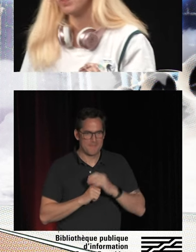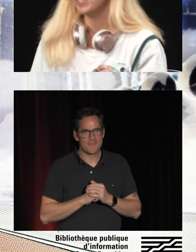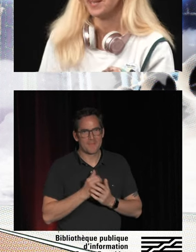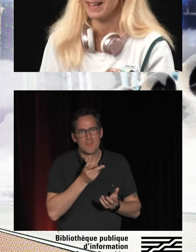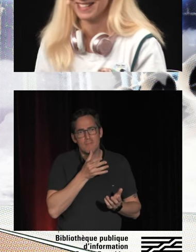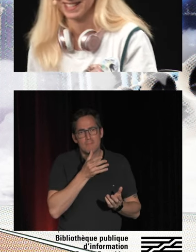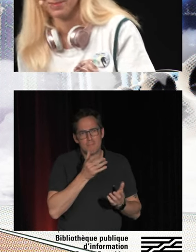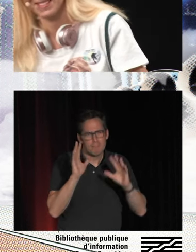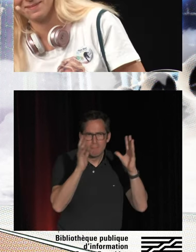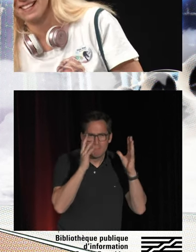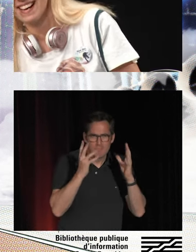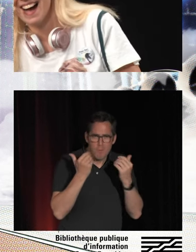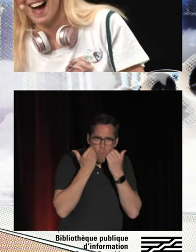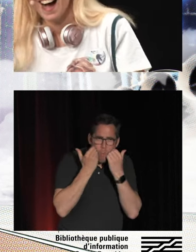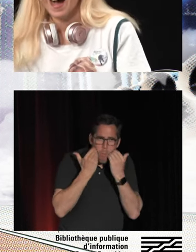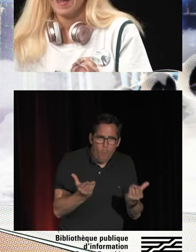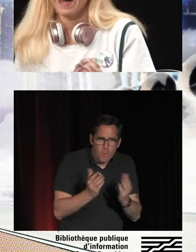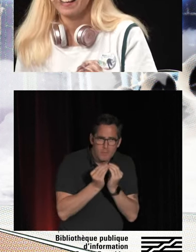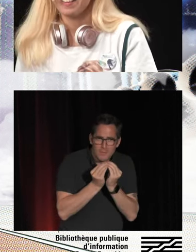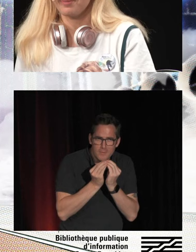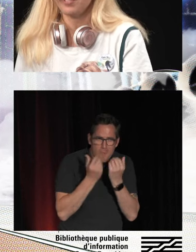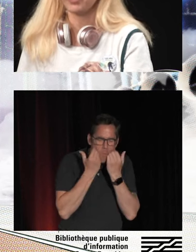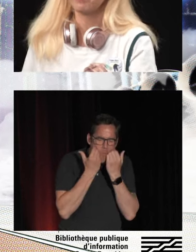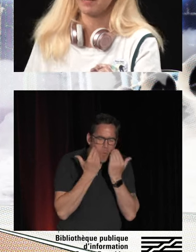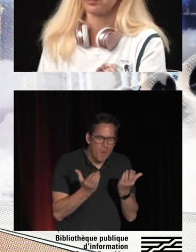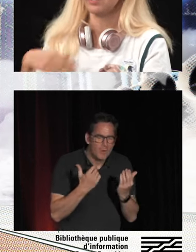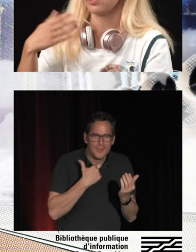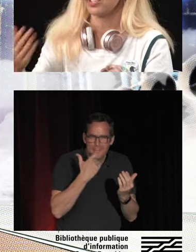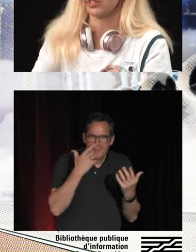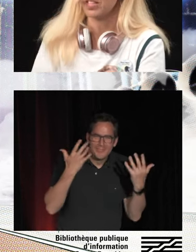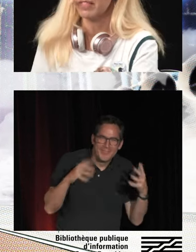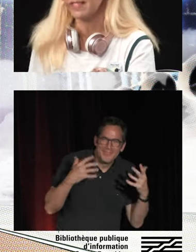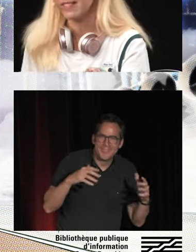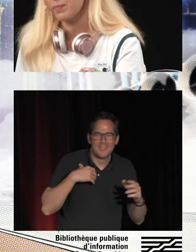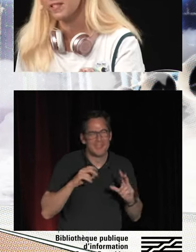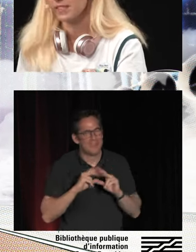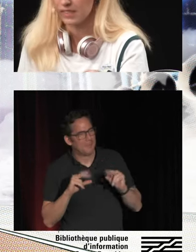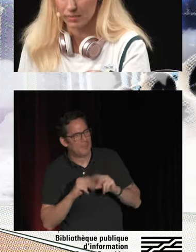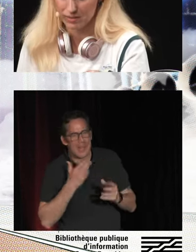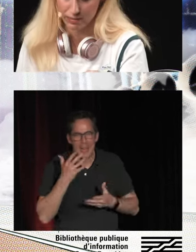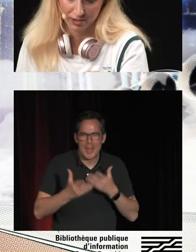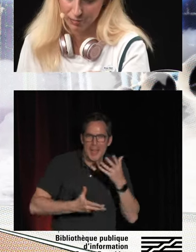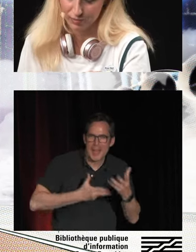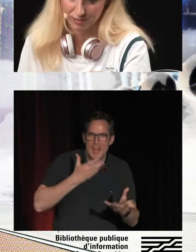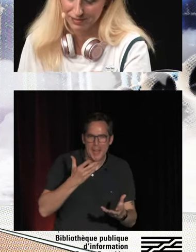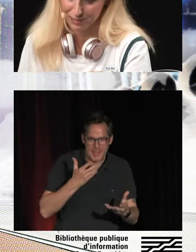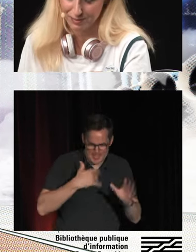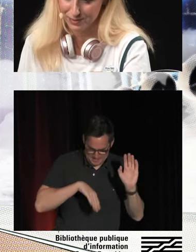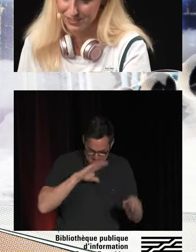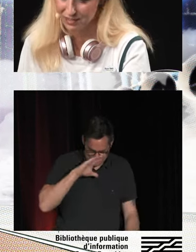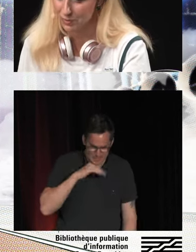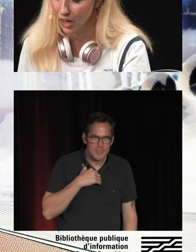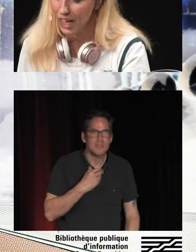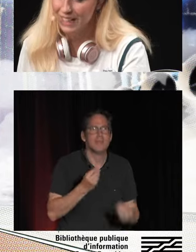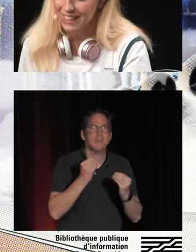Non, mais n'applaudissez pas là, c'est lamentable. Je me dis, on arrive à la fin du niveau et j'ai le temps d'expliquer ce qui s'est passé, parce que pff,